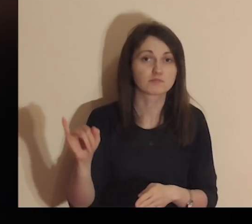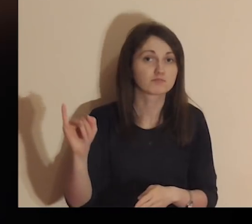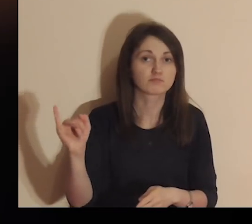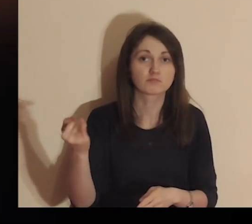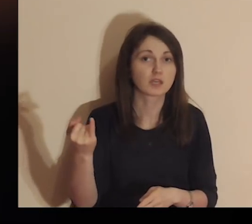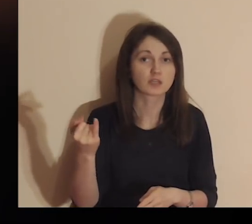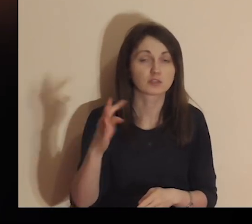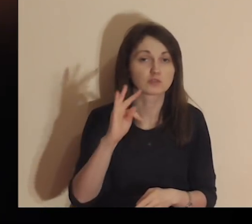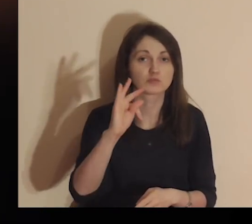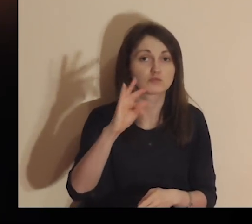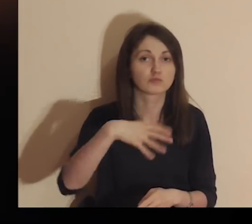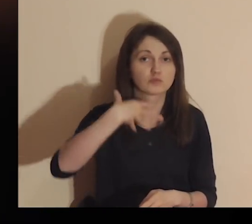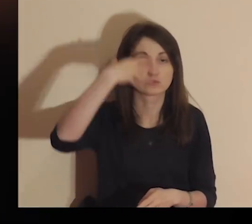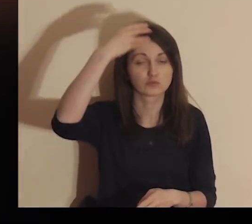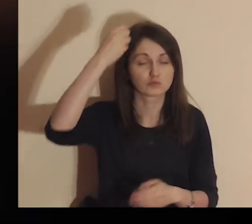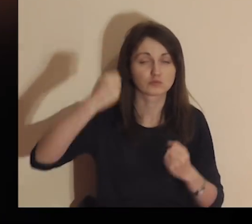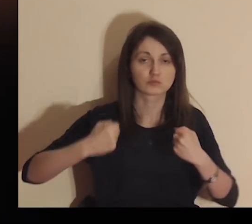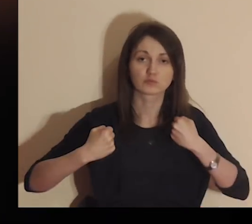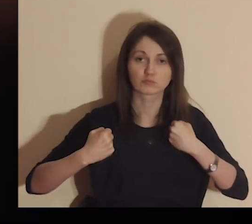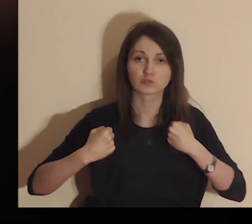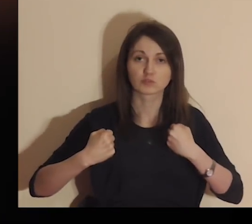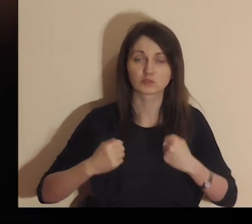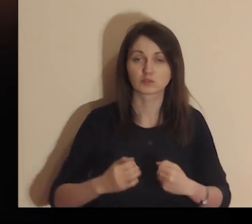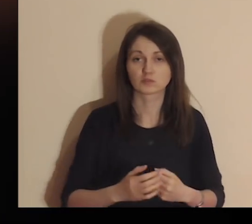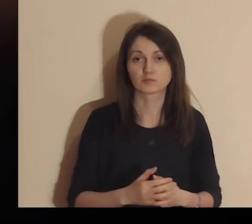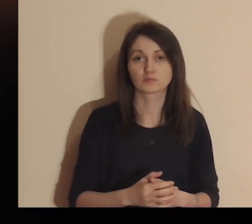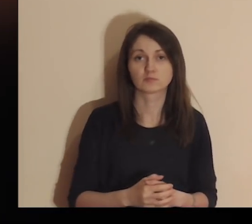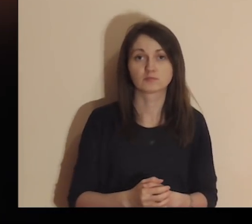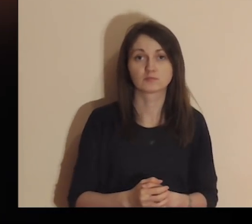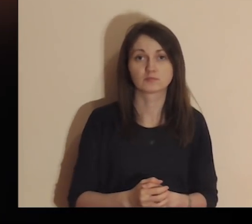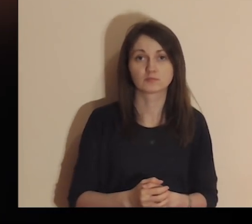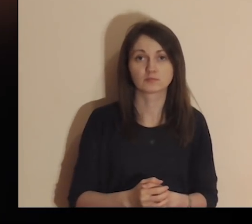Poprowadź ich według swojego silnego Ducha.